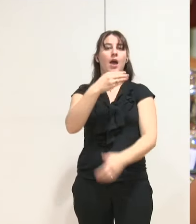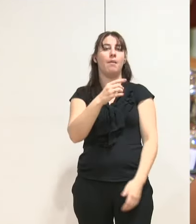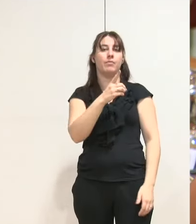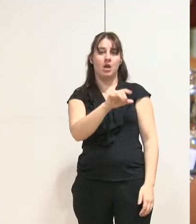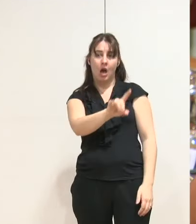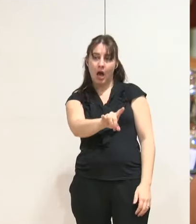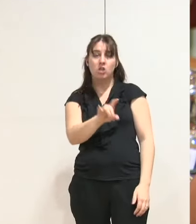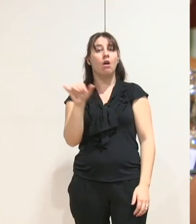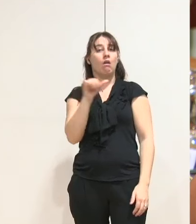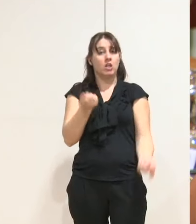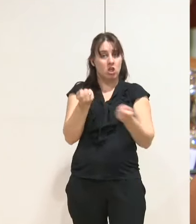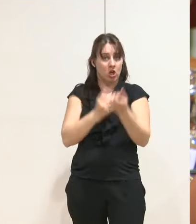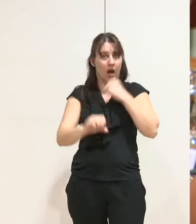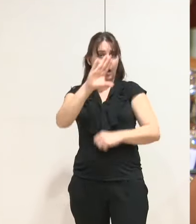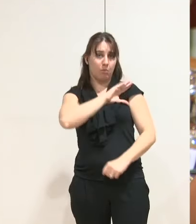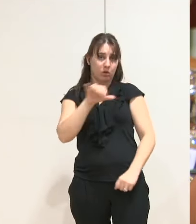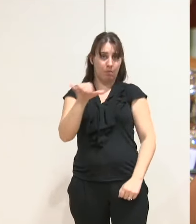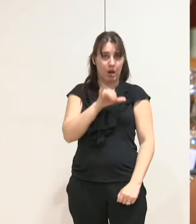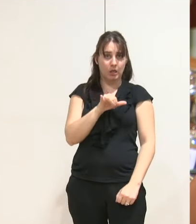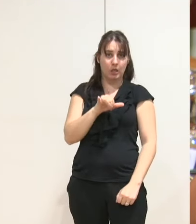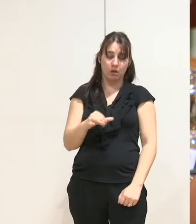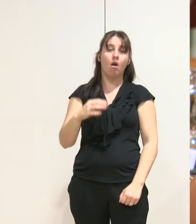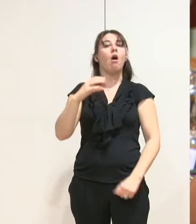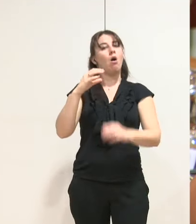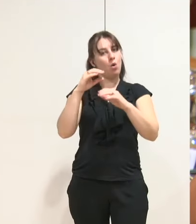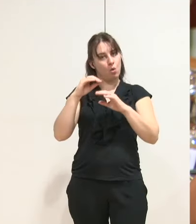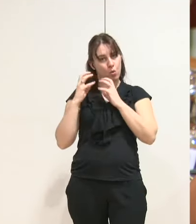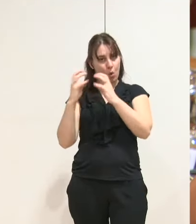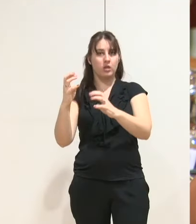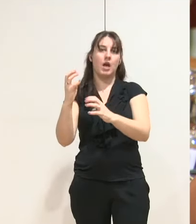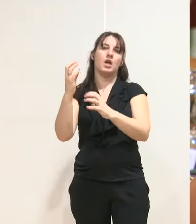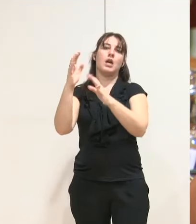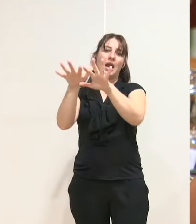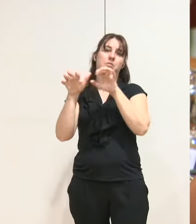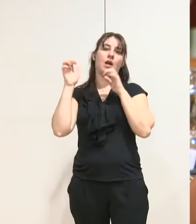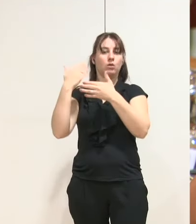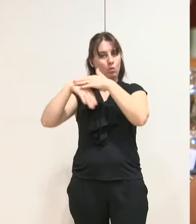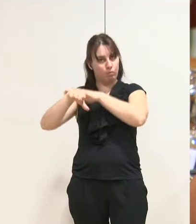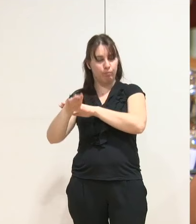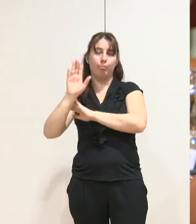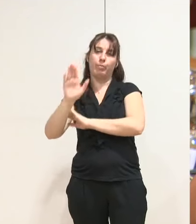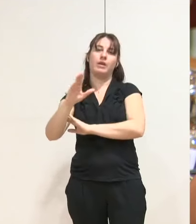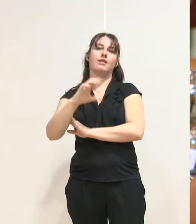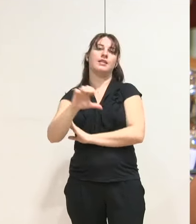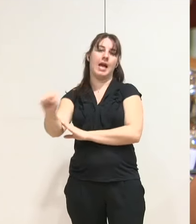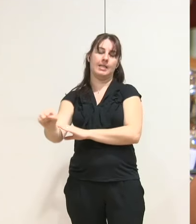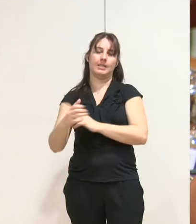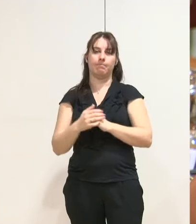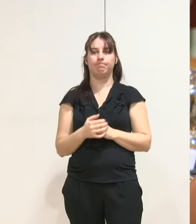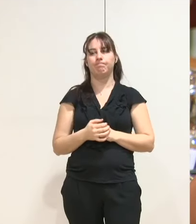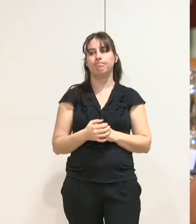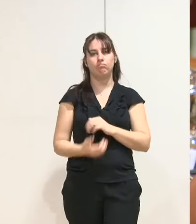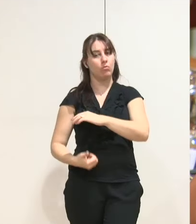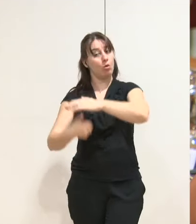toujours sous le contrôle et la compétence du conseil d'administration du CCS un élément aussi pour dire